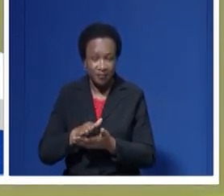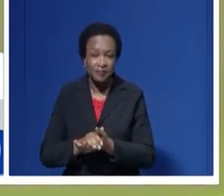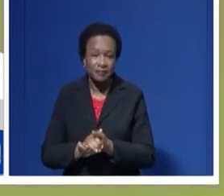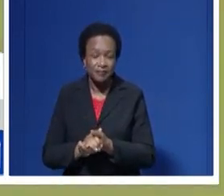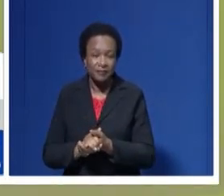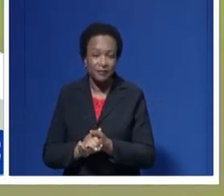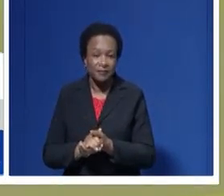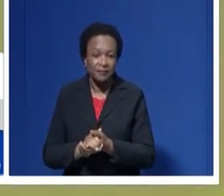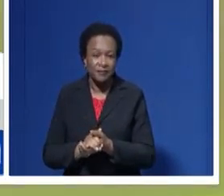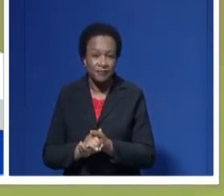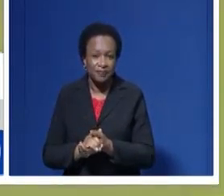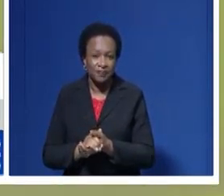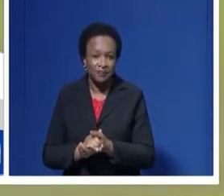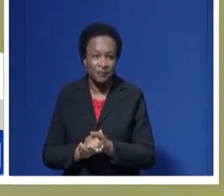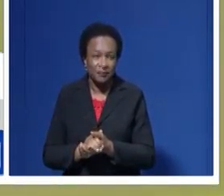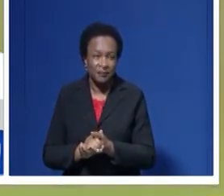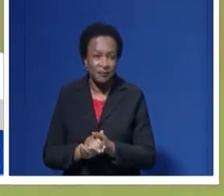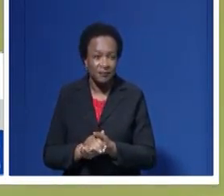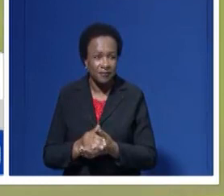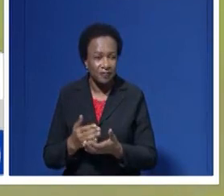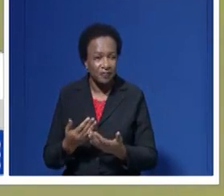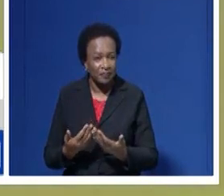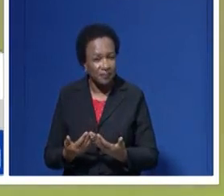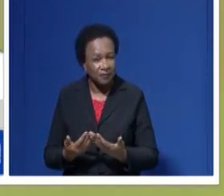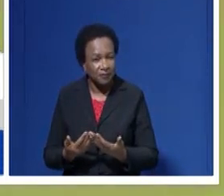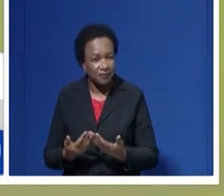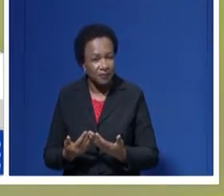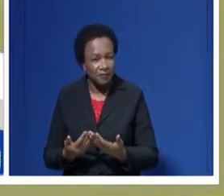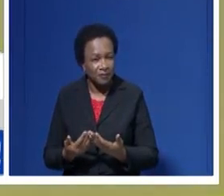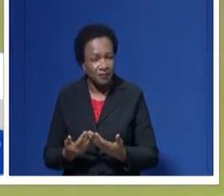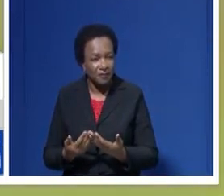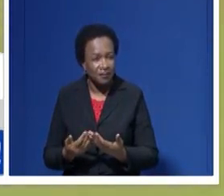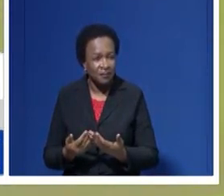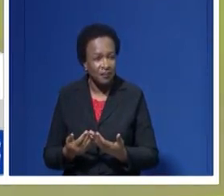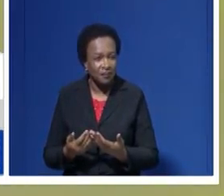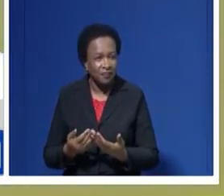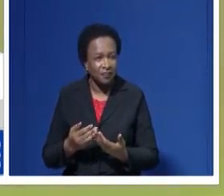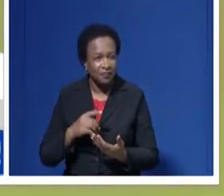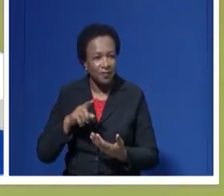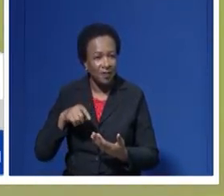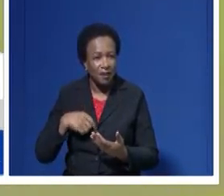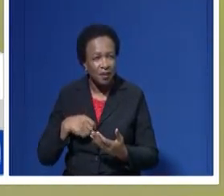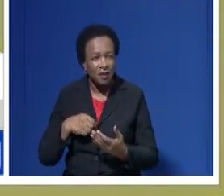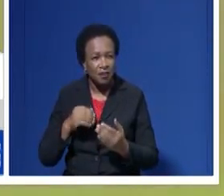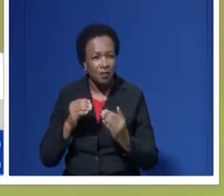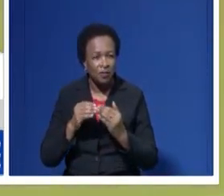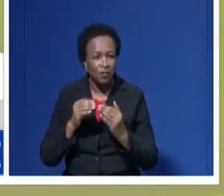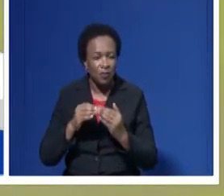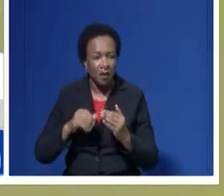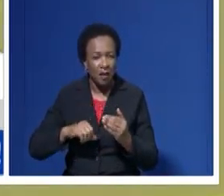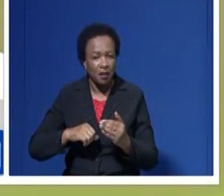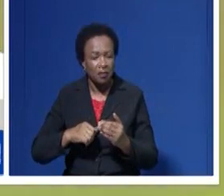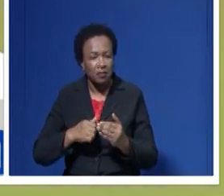yani hapa niko tu nyumbani na sipendi kutoka, nikitoka nikienda kwenye public najitahidi kujikinga kukaa mbali